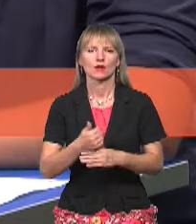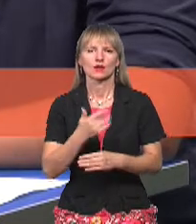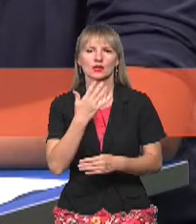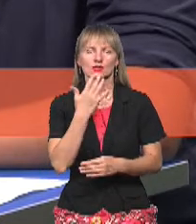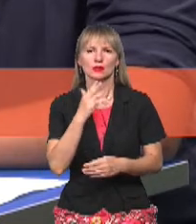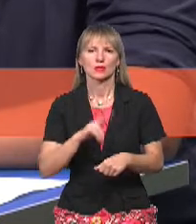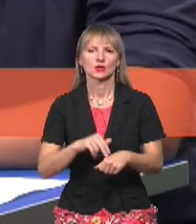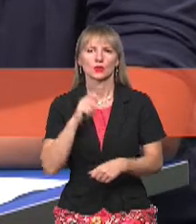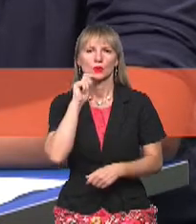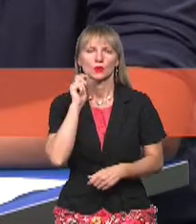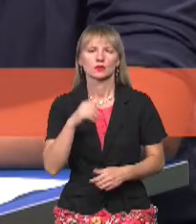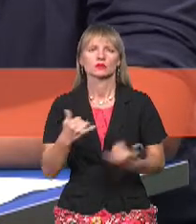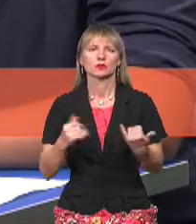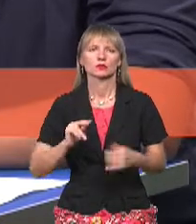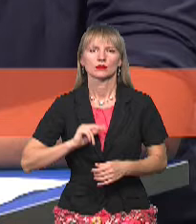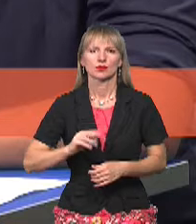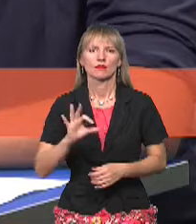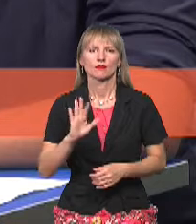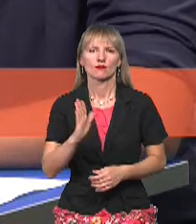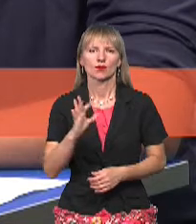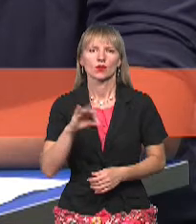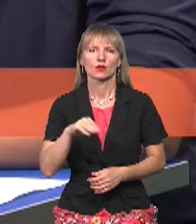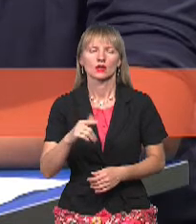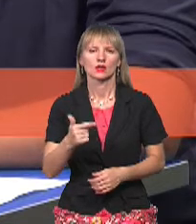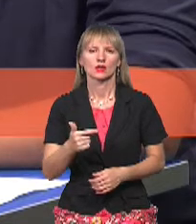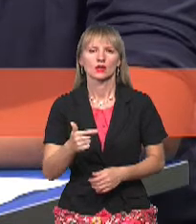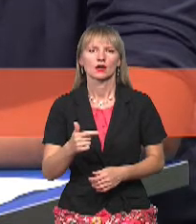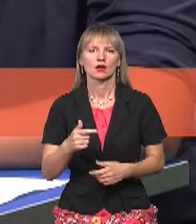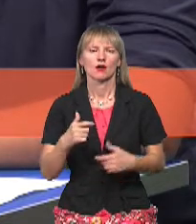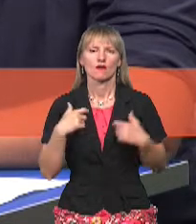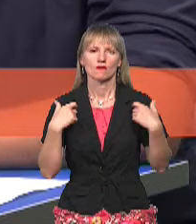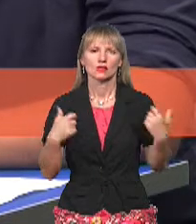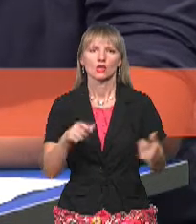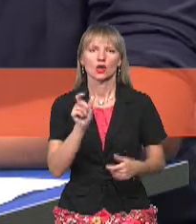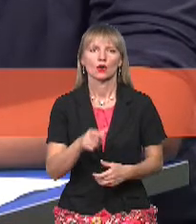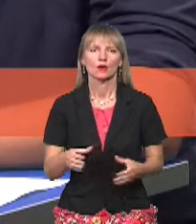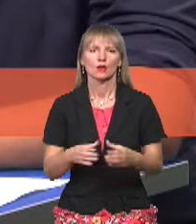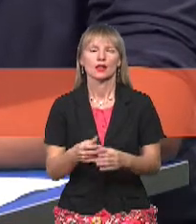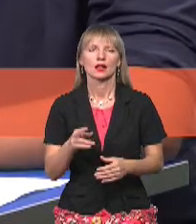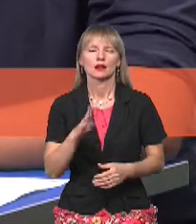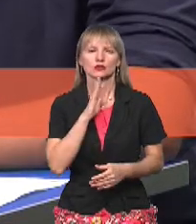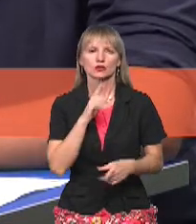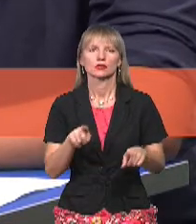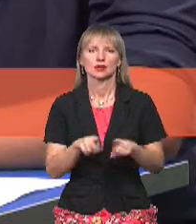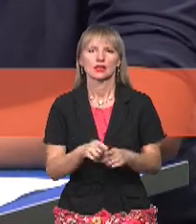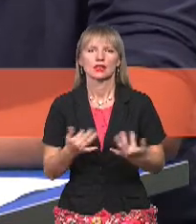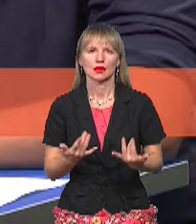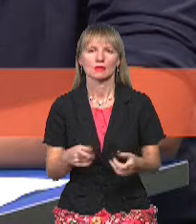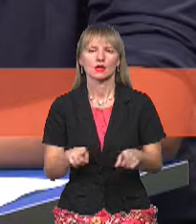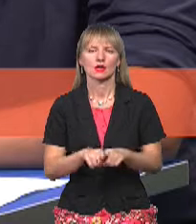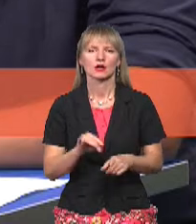поліції України. Зараз працюють в ОТГ поліцейськими офіцерами громади. А для жінок ті самі вимоги, що і для